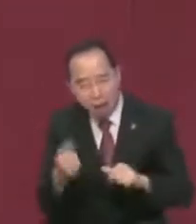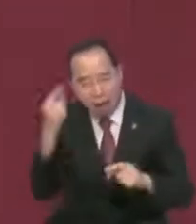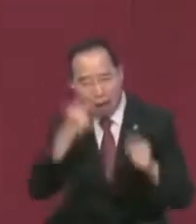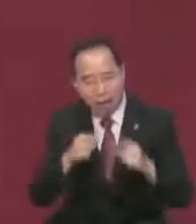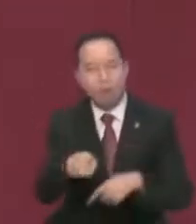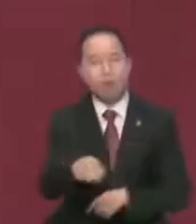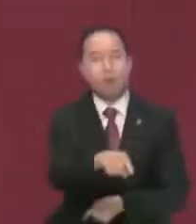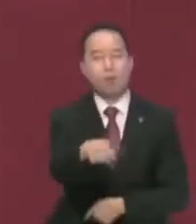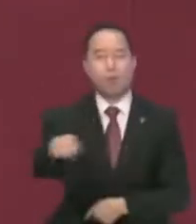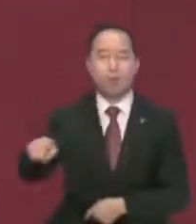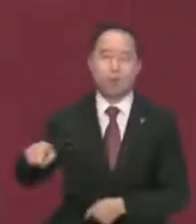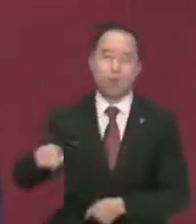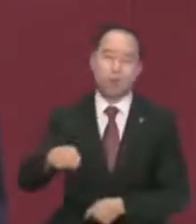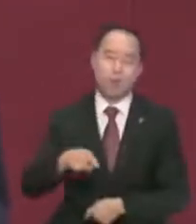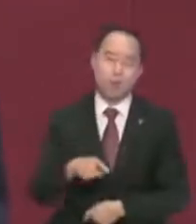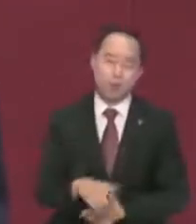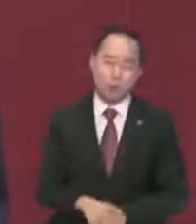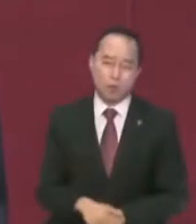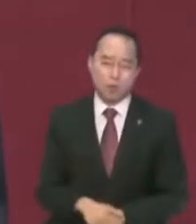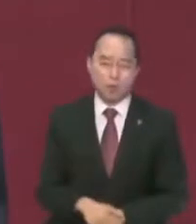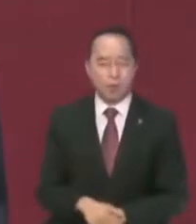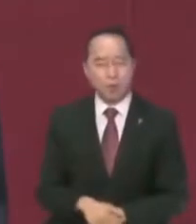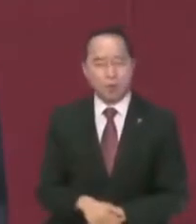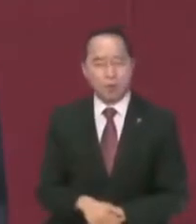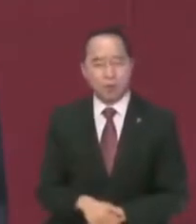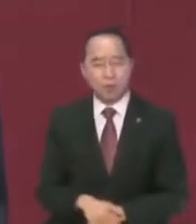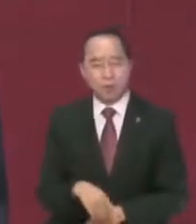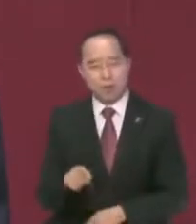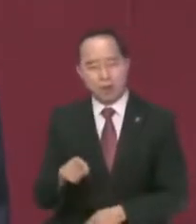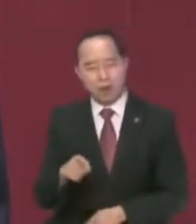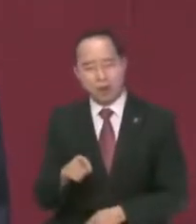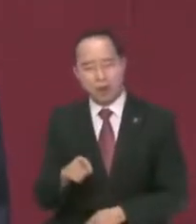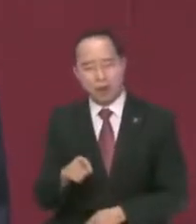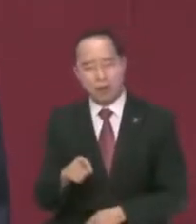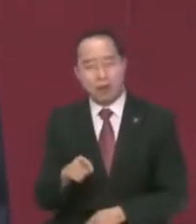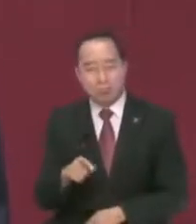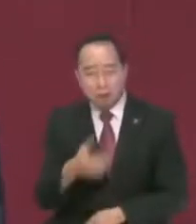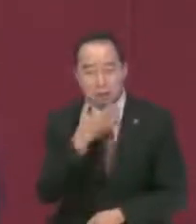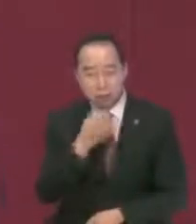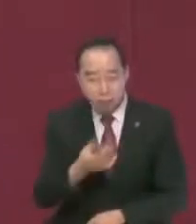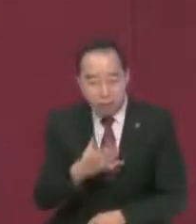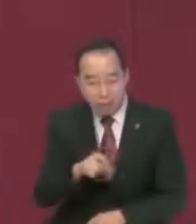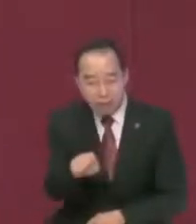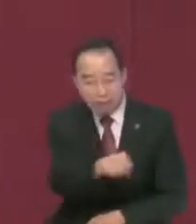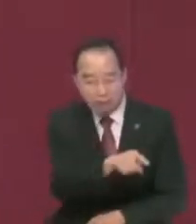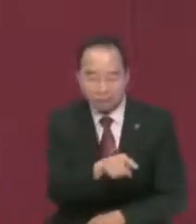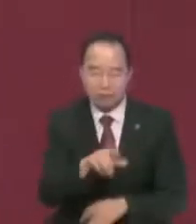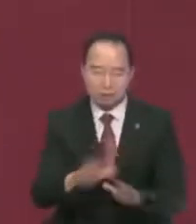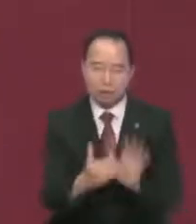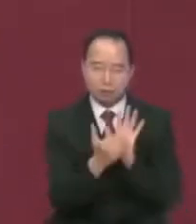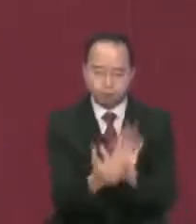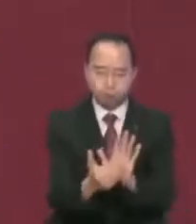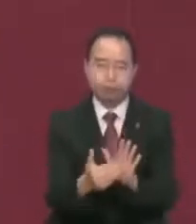도저히 이해할 수도 받아들일 수도 없습니다. 그런 불행을 이제는 막아야 합니다.